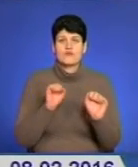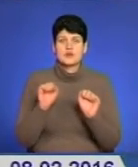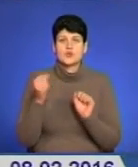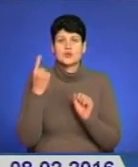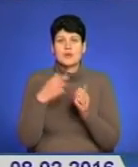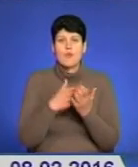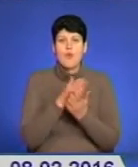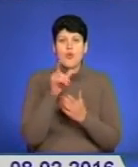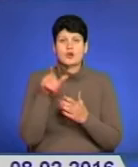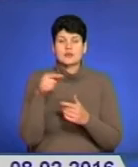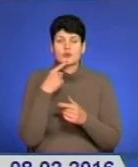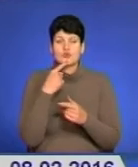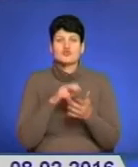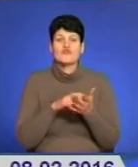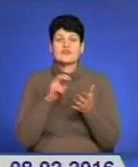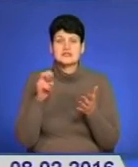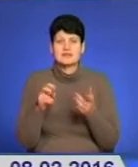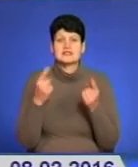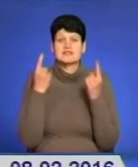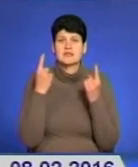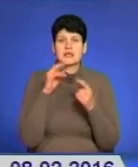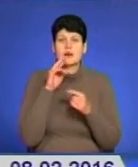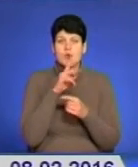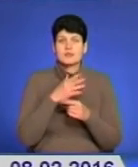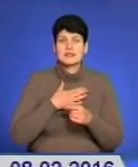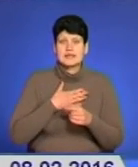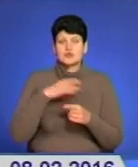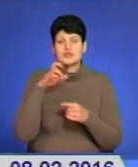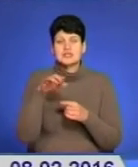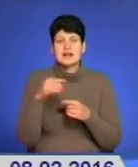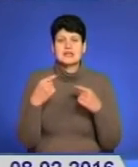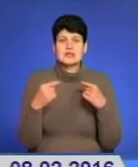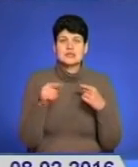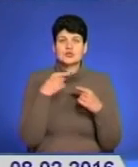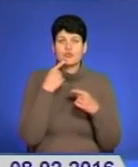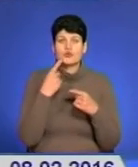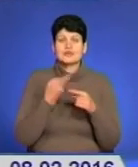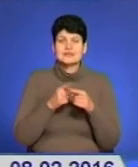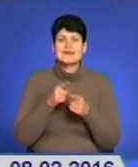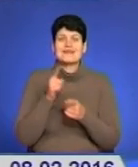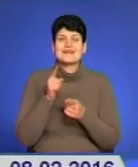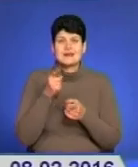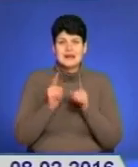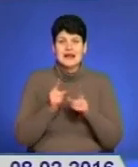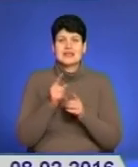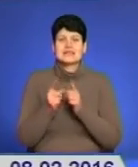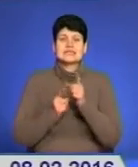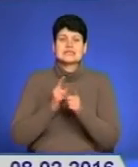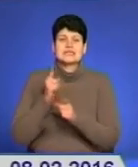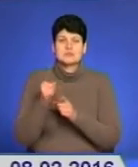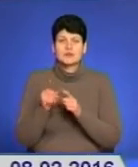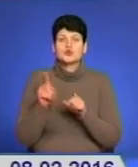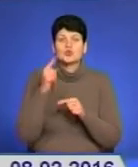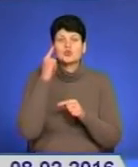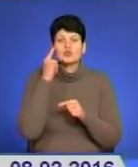політики вважають, що відставка чину уряду стане великою помилкою для нашої держави, інші стверджують, що це поштовх до реальних змін. Що з цього приводу думають